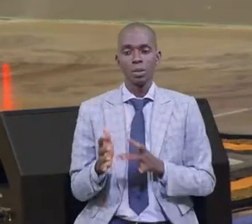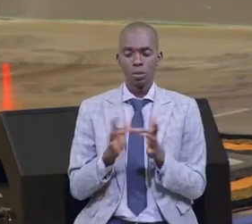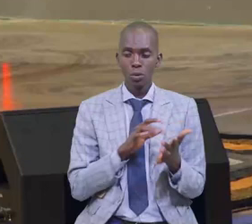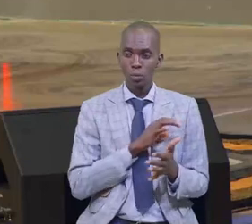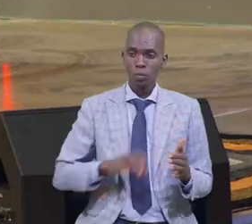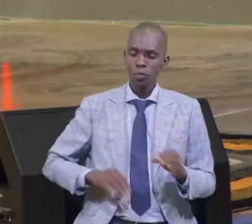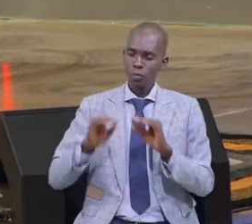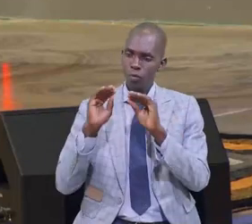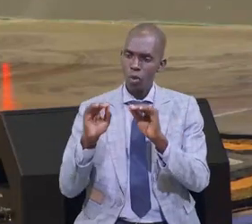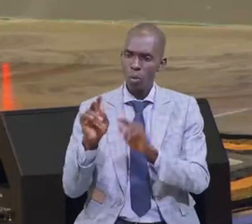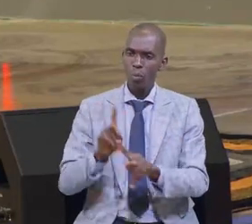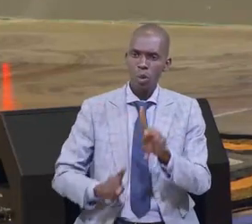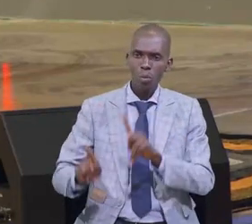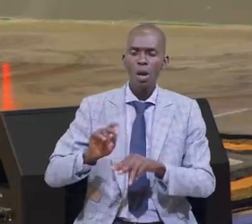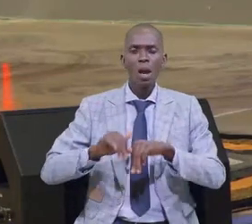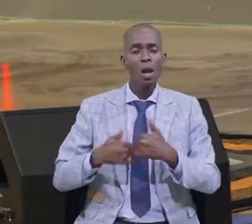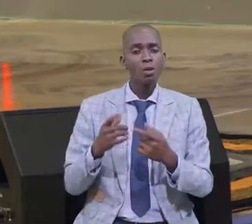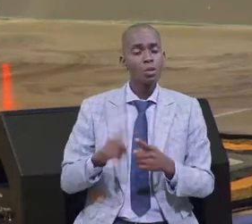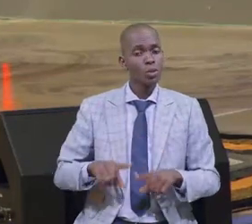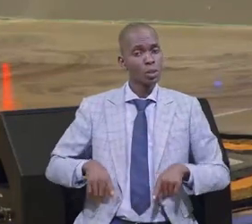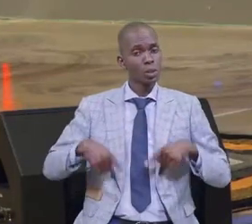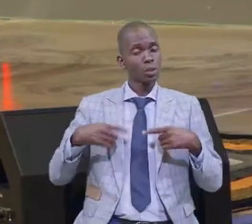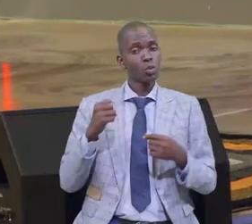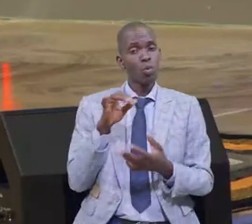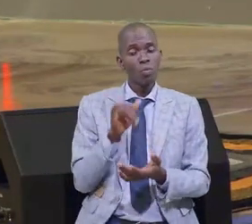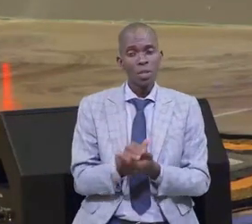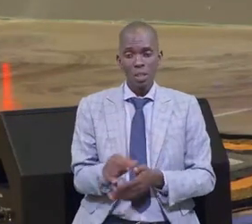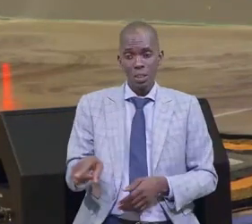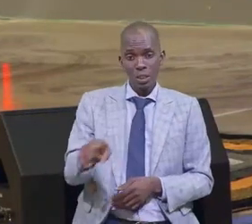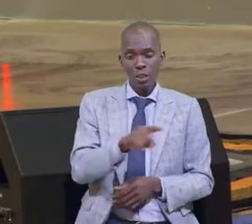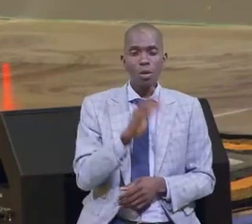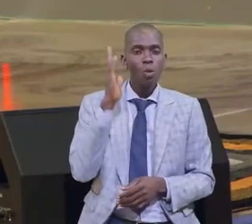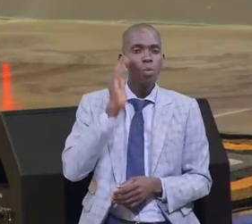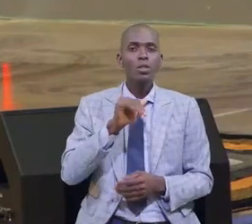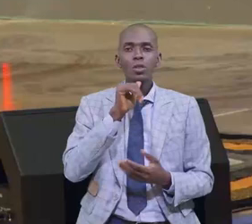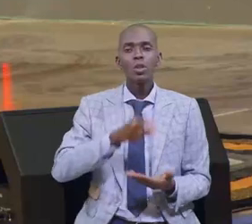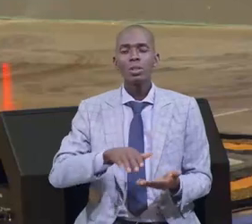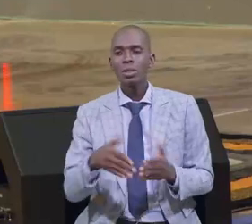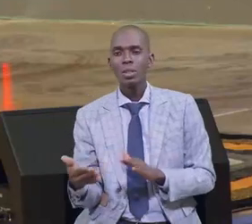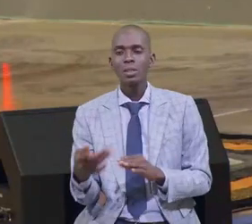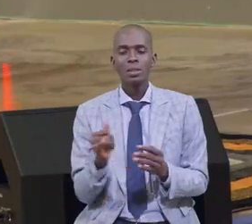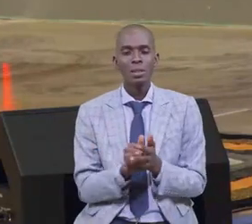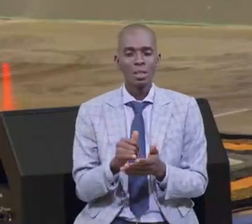enseigné aux gens comment vivre afin qu'ils ne meurent pas,